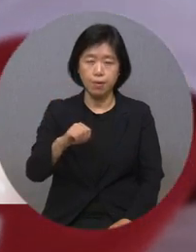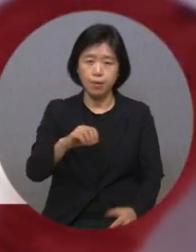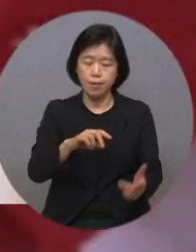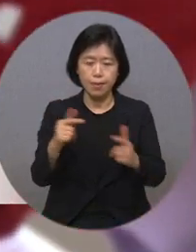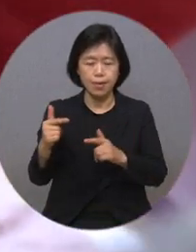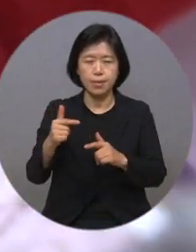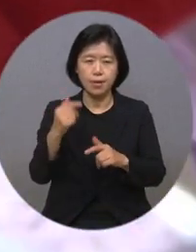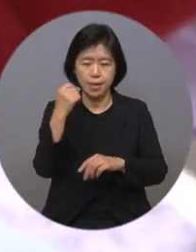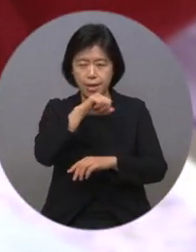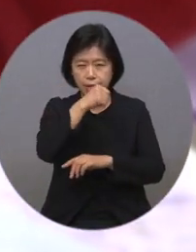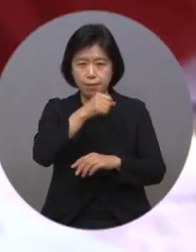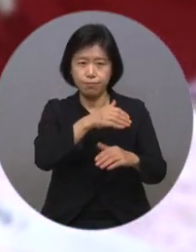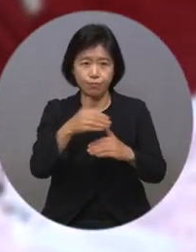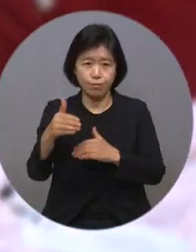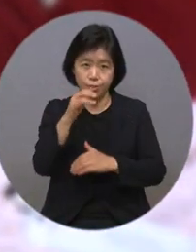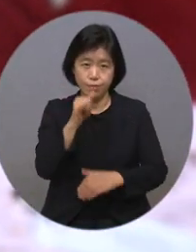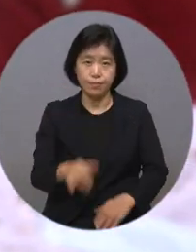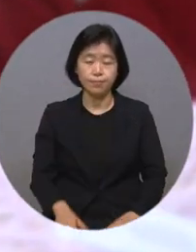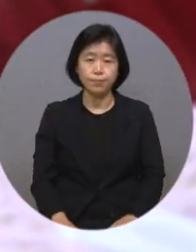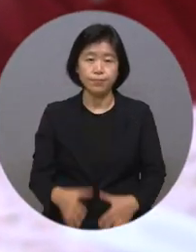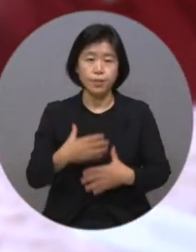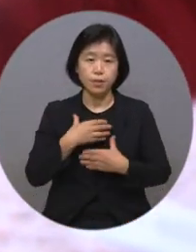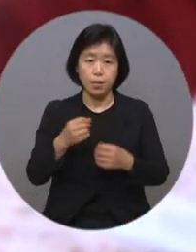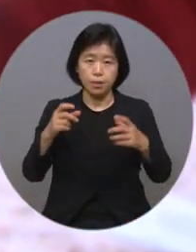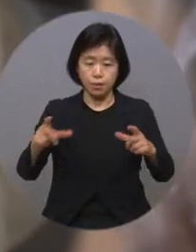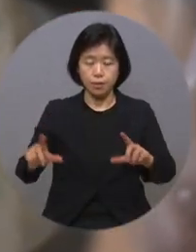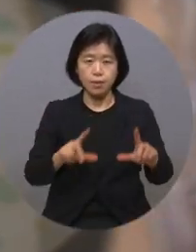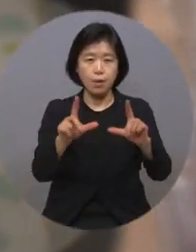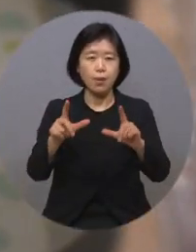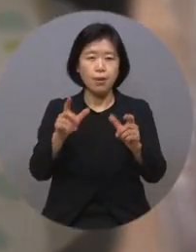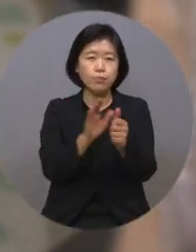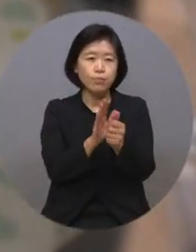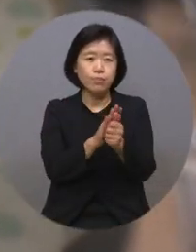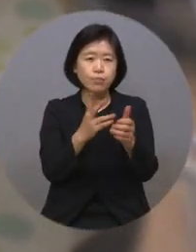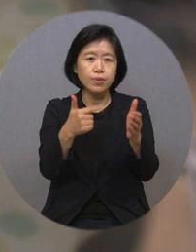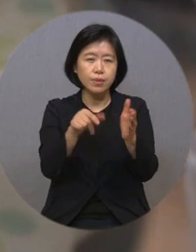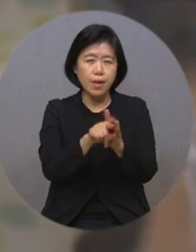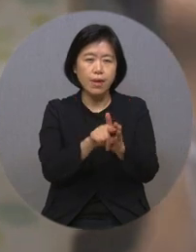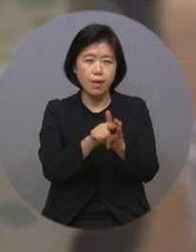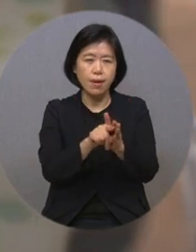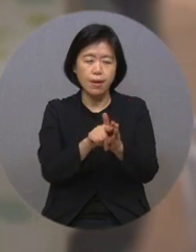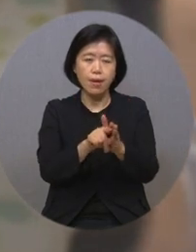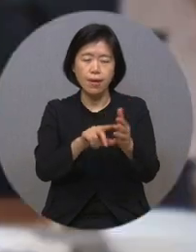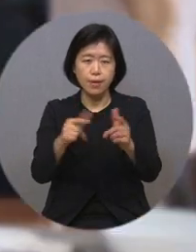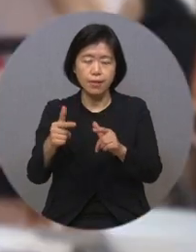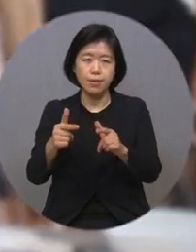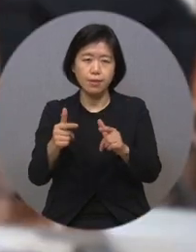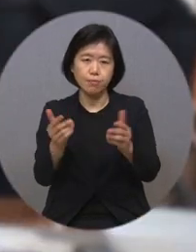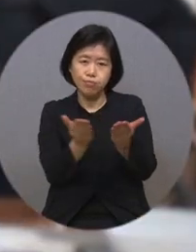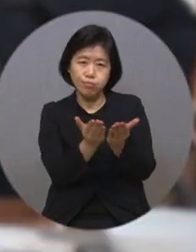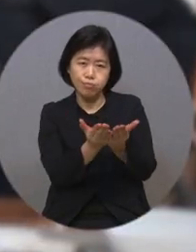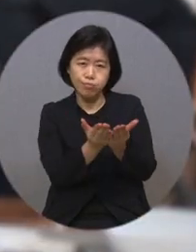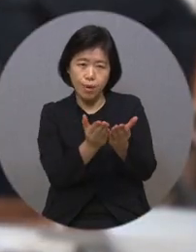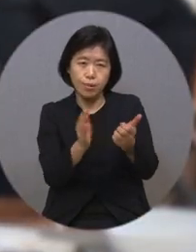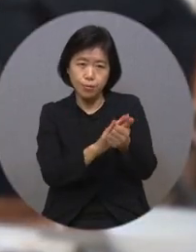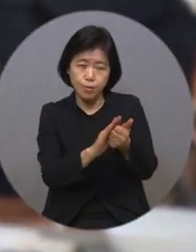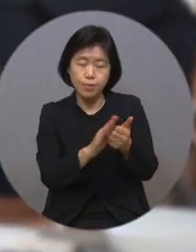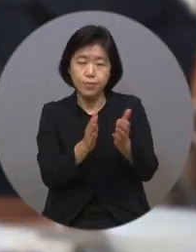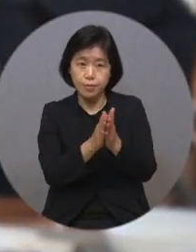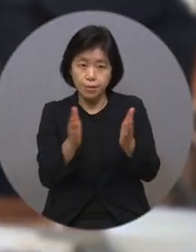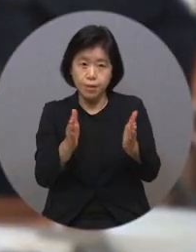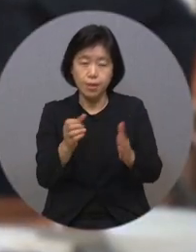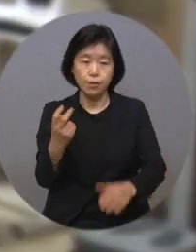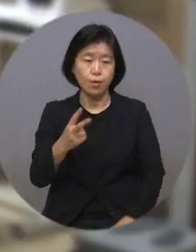합니다 안정적인 지역 생활 지원을 위해 통합 째가 급여 본 사업의 도입하고 중증 수급자가